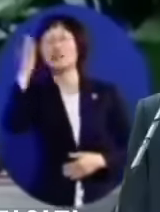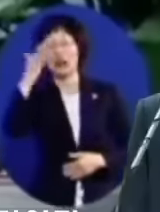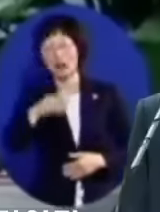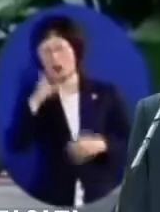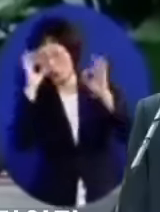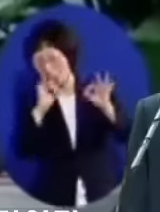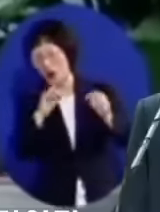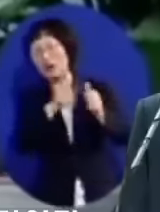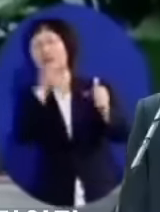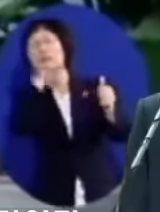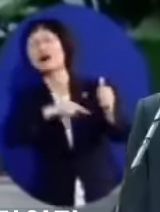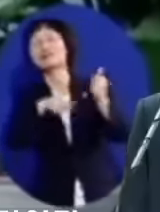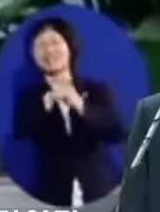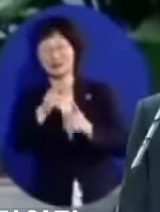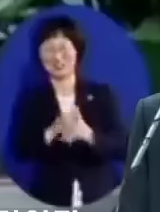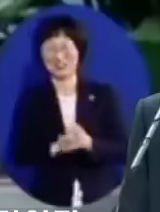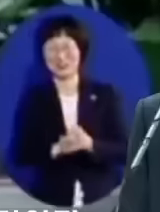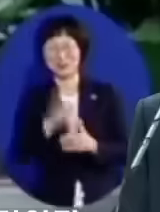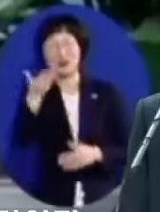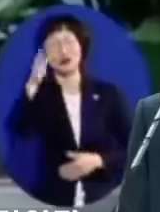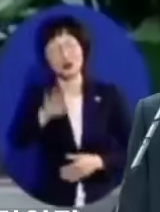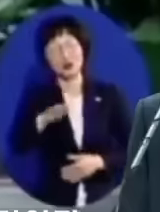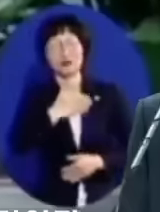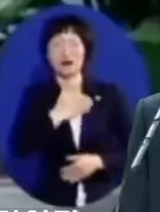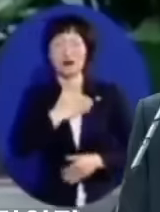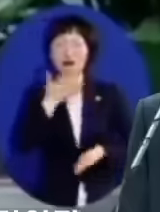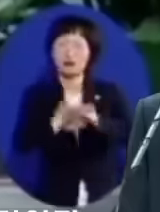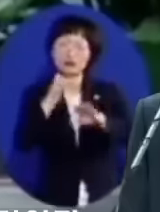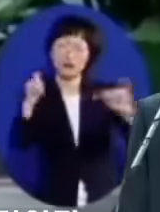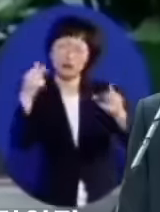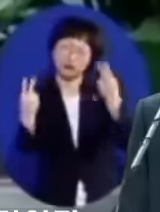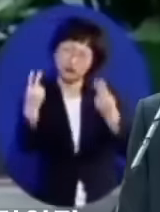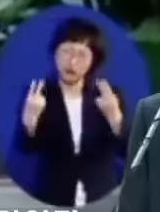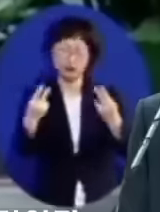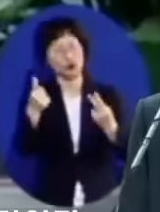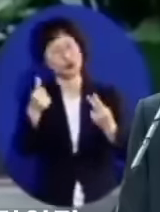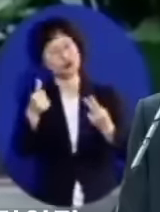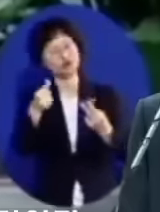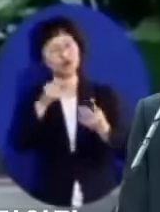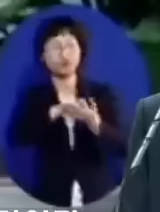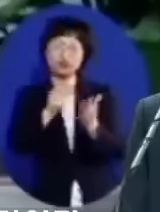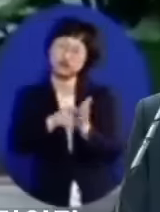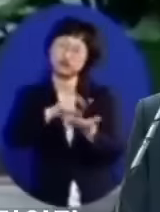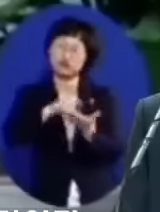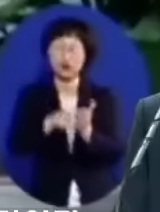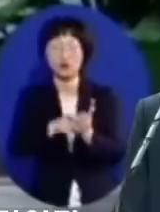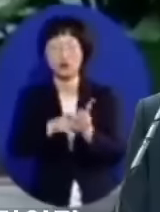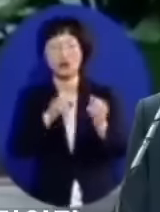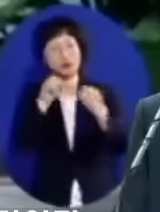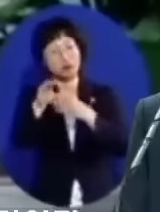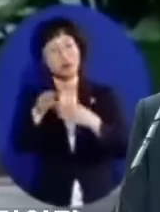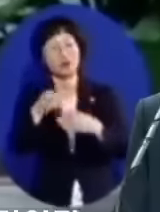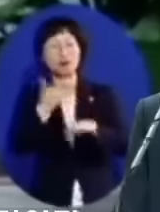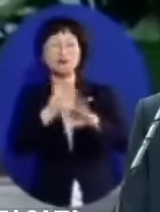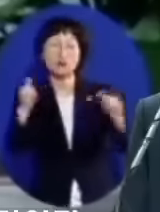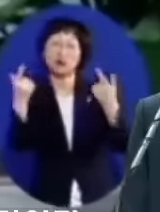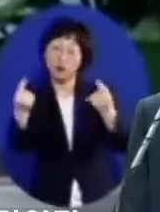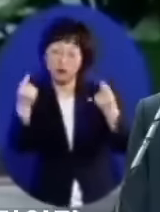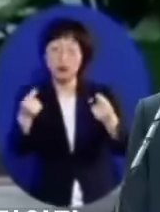놈인 줄 아십시오. 그러나 아, 나 다른 사람과 비교해 봐서 나 다른 사람보다 별로 나쁘지 않다. 다른 사람처럼 산다.